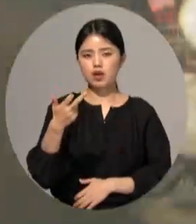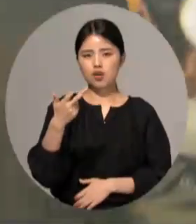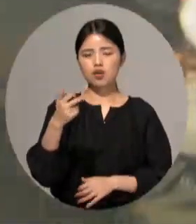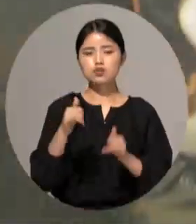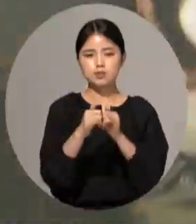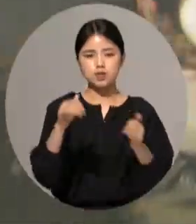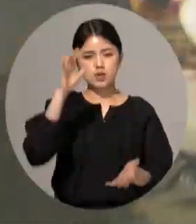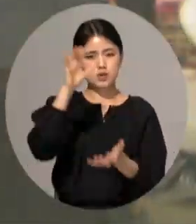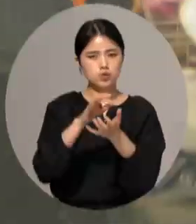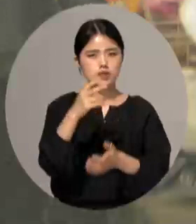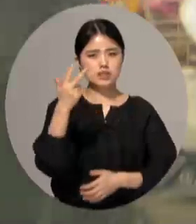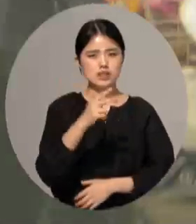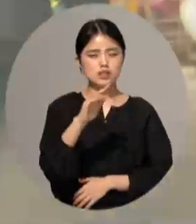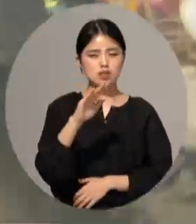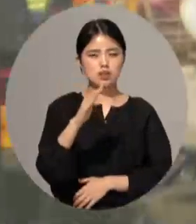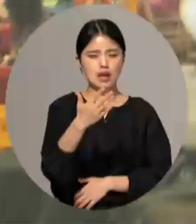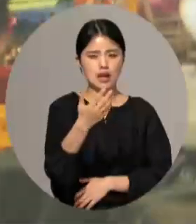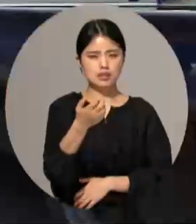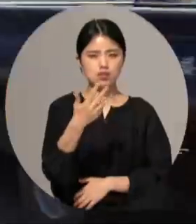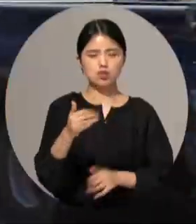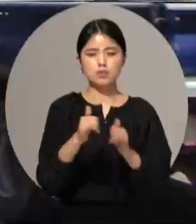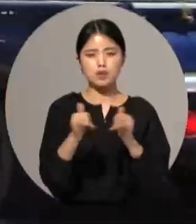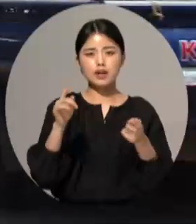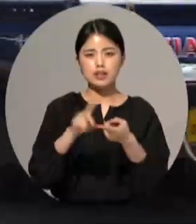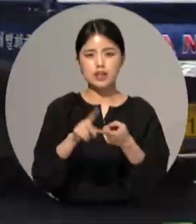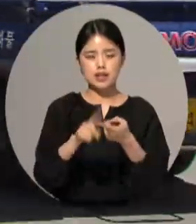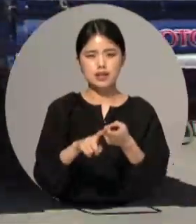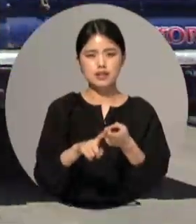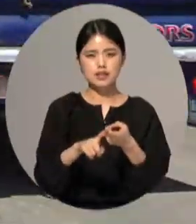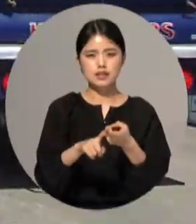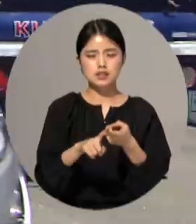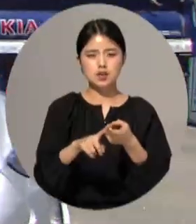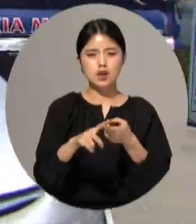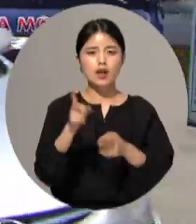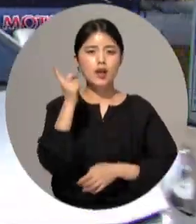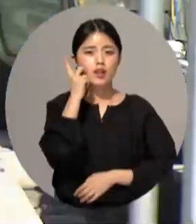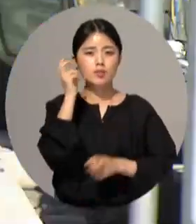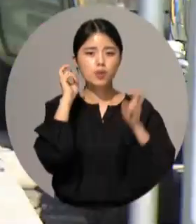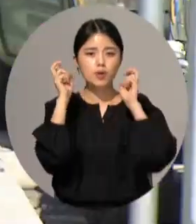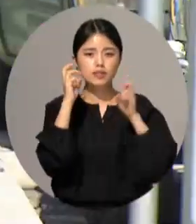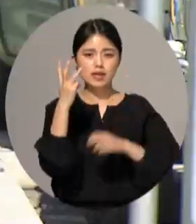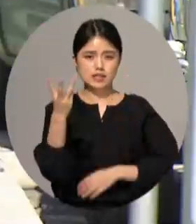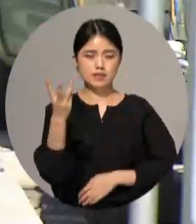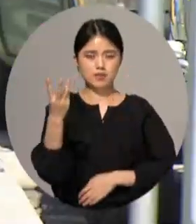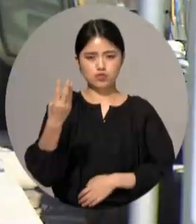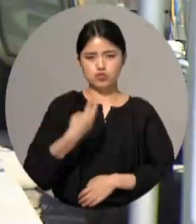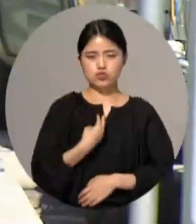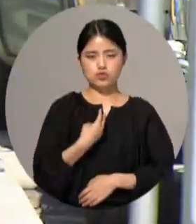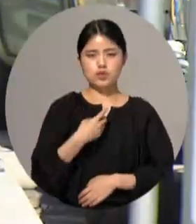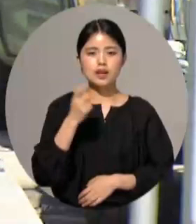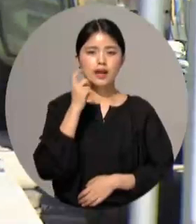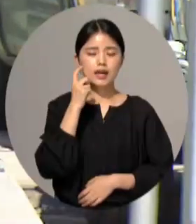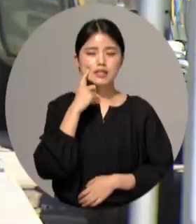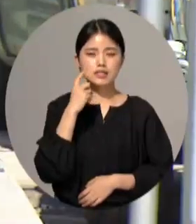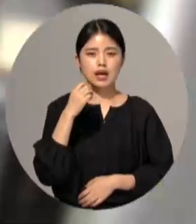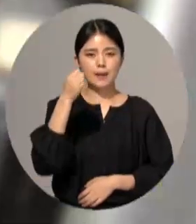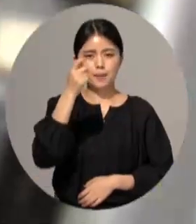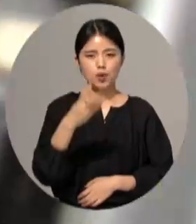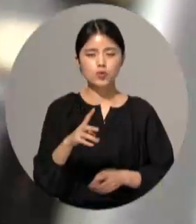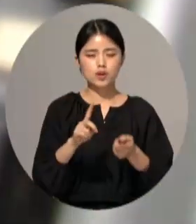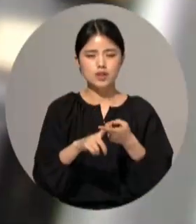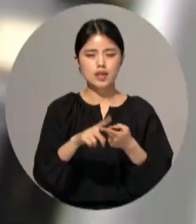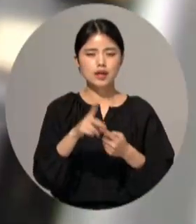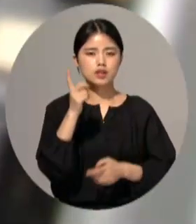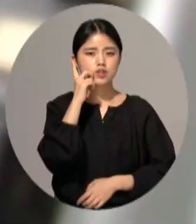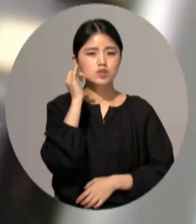7천 아흔 여덟 명을 대상으로 통신 3사가 제공하는 휴대전화 가상 번호를 이용한 전화 면접조사 로